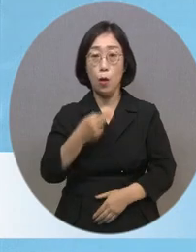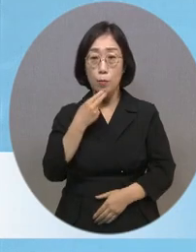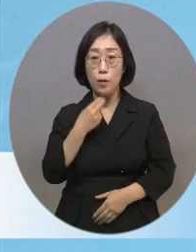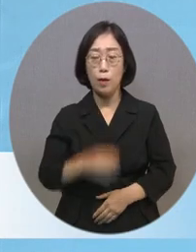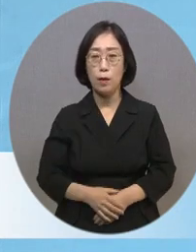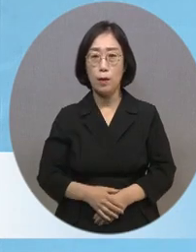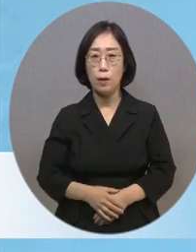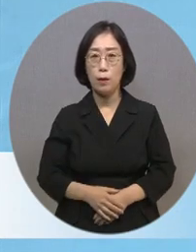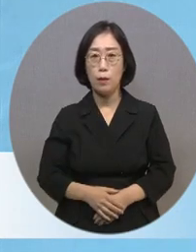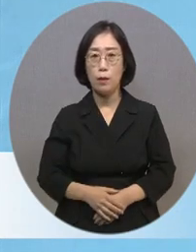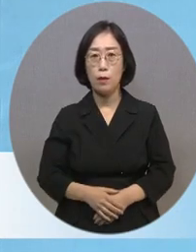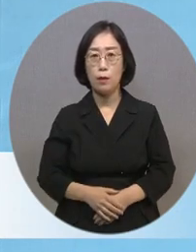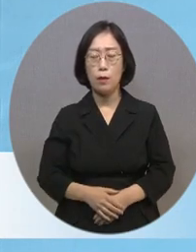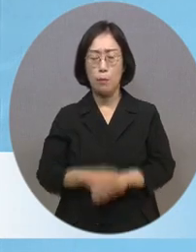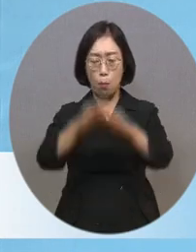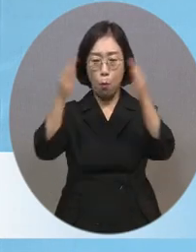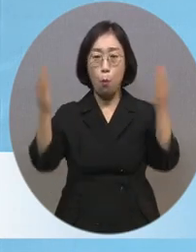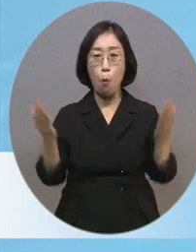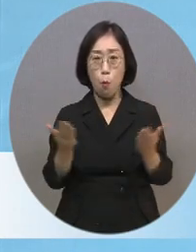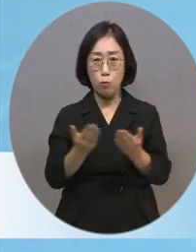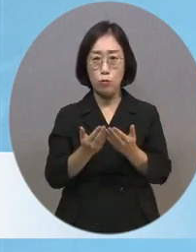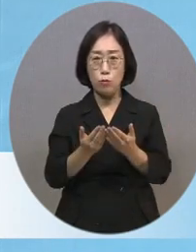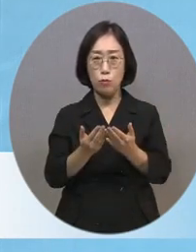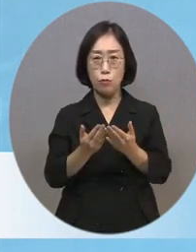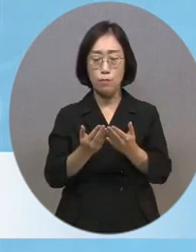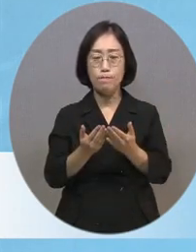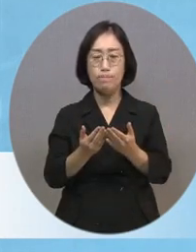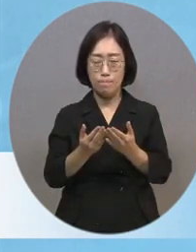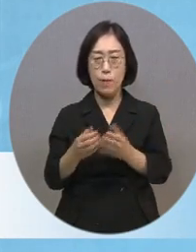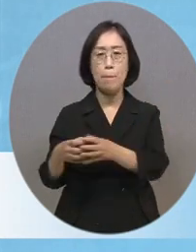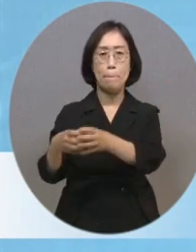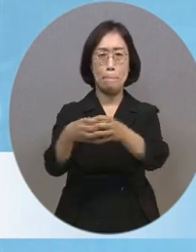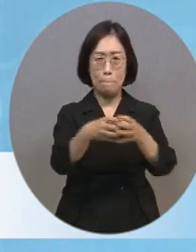않게 다 같이 힘을 모아서